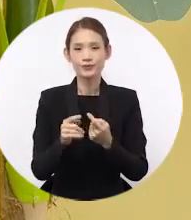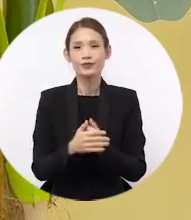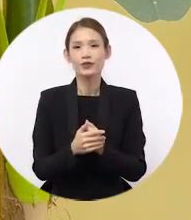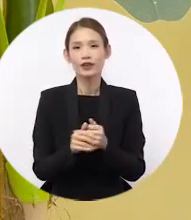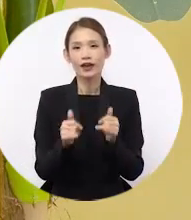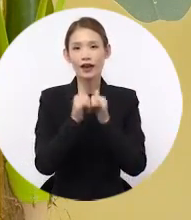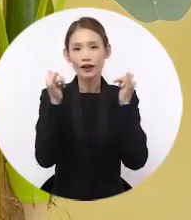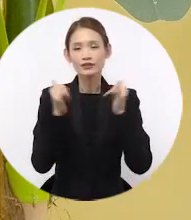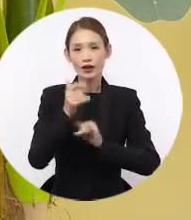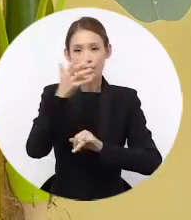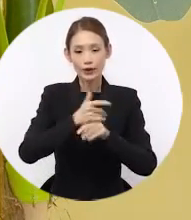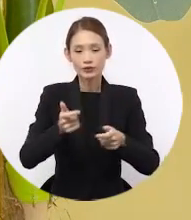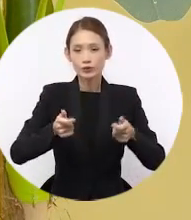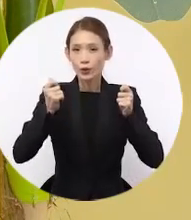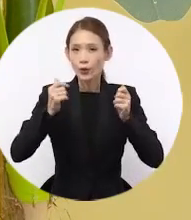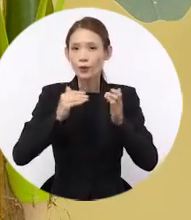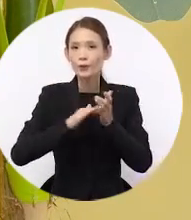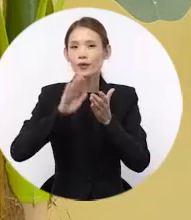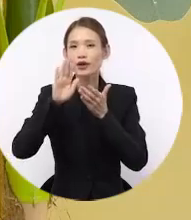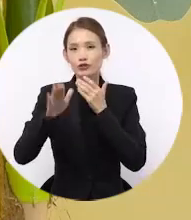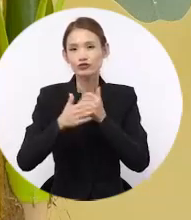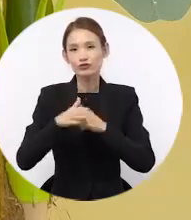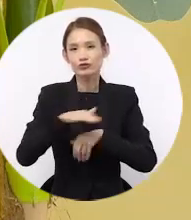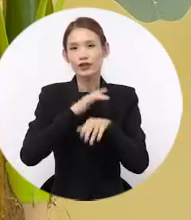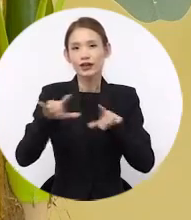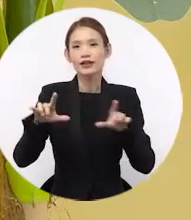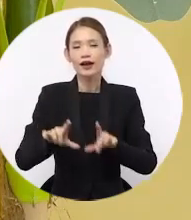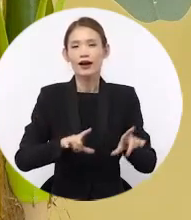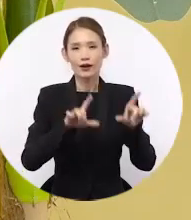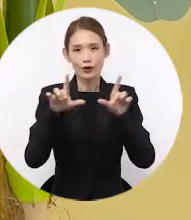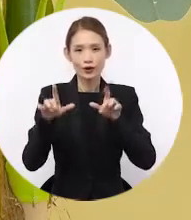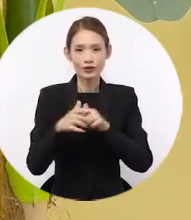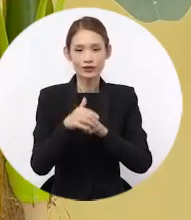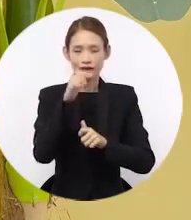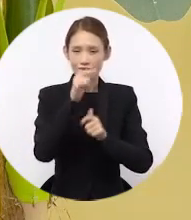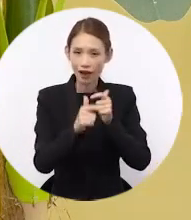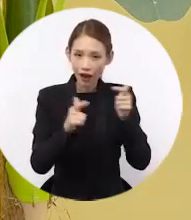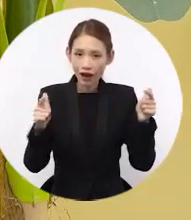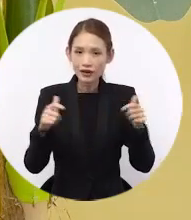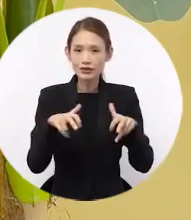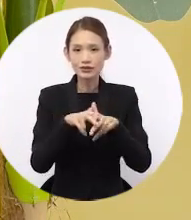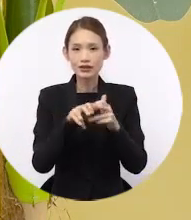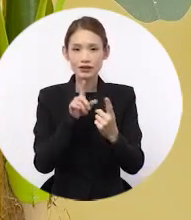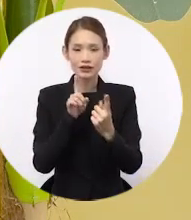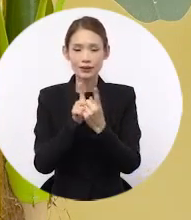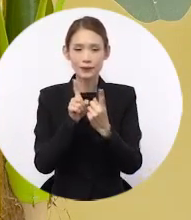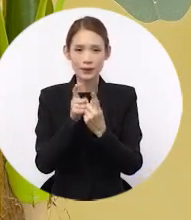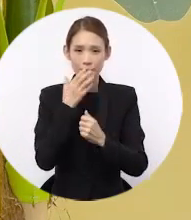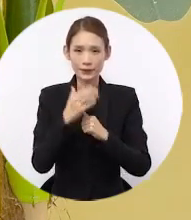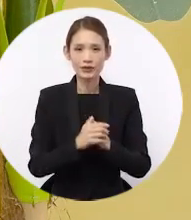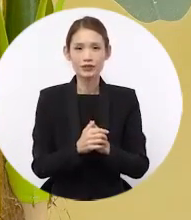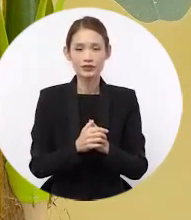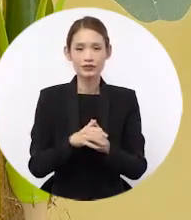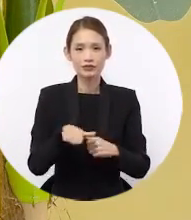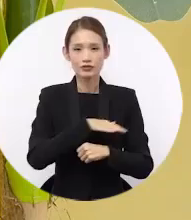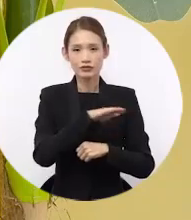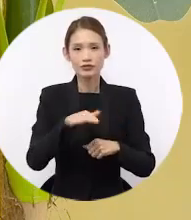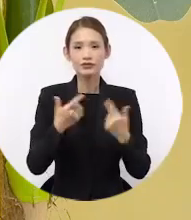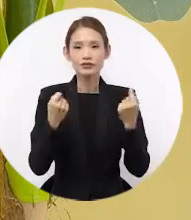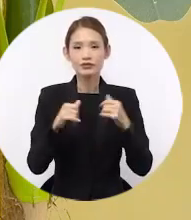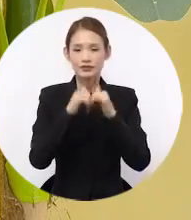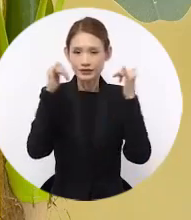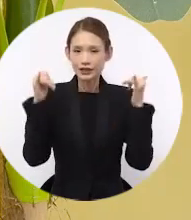그래서 그런 사회는 나중에 졸업을 하더라도 우리가 그냥 살아가는 사회에서 너무 자연스럽게 장애를 받아들인다고 해요. 그래서